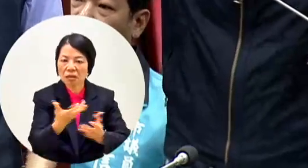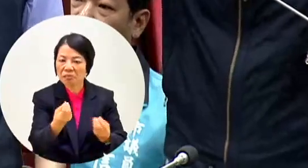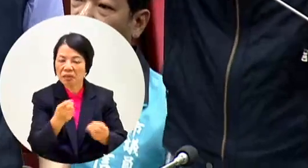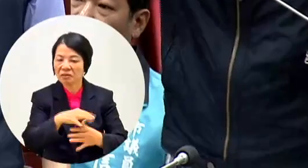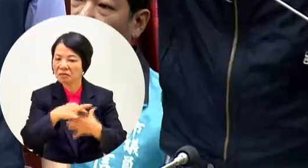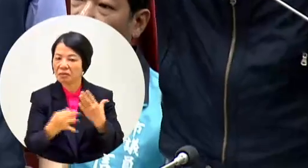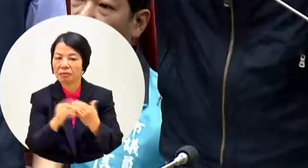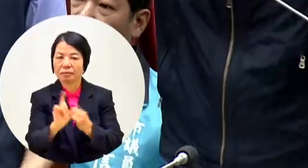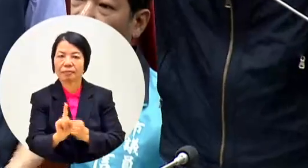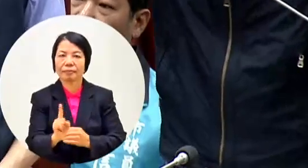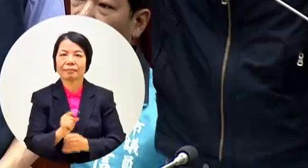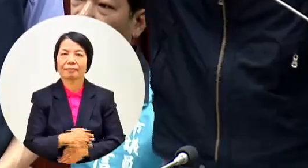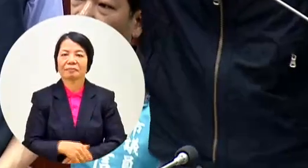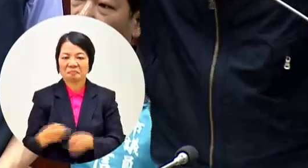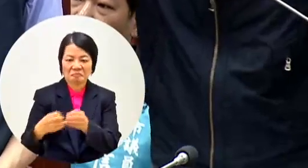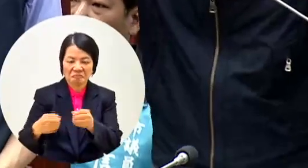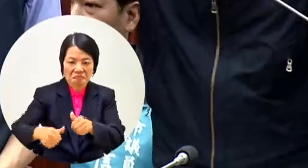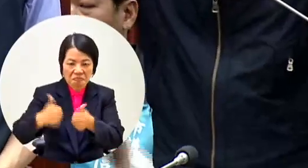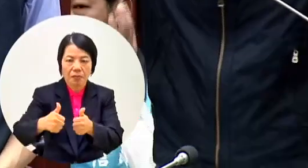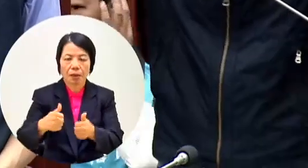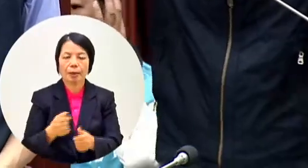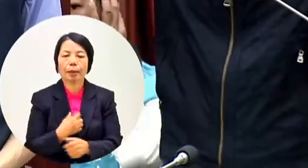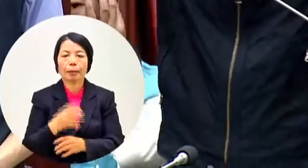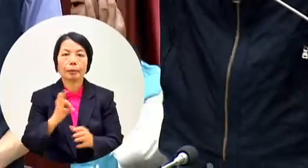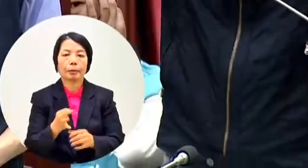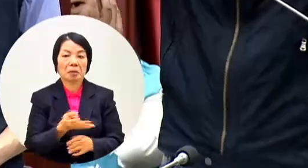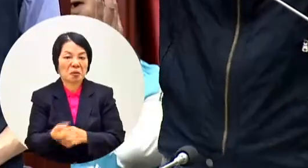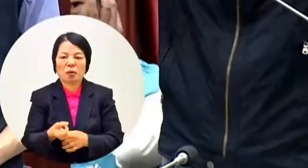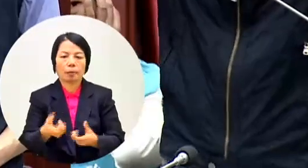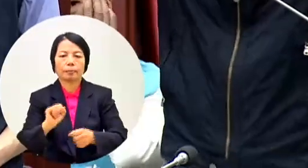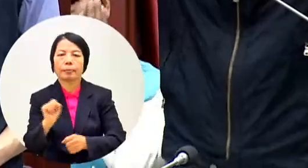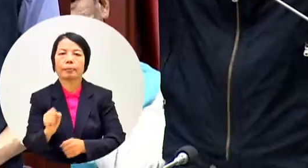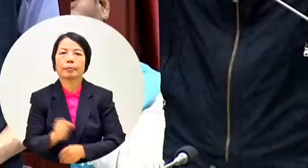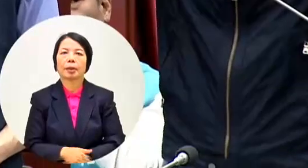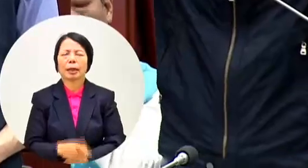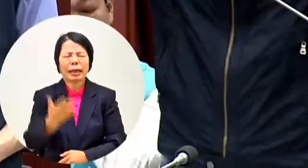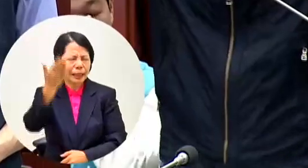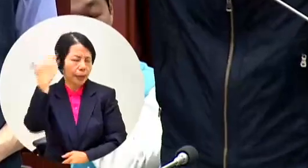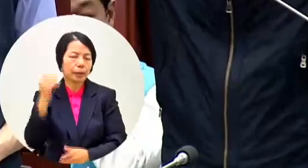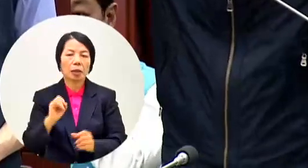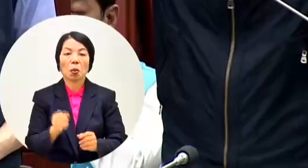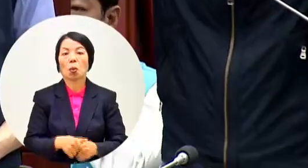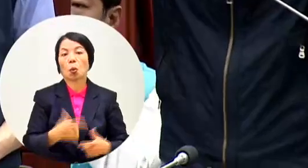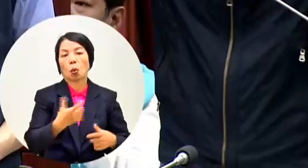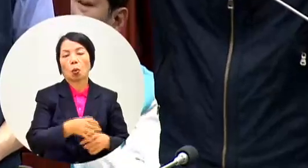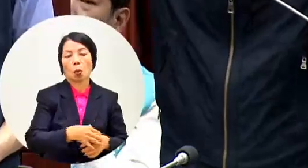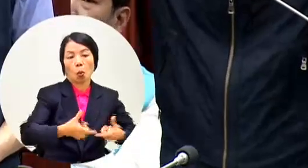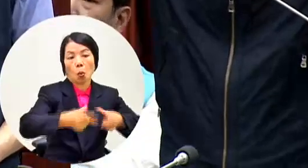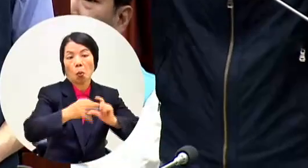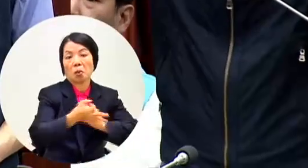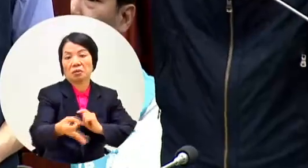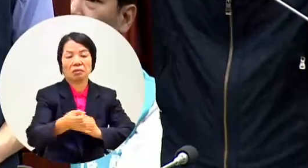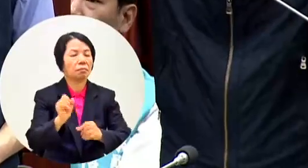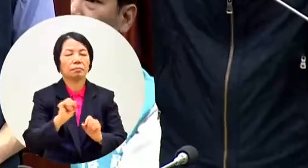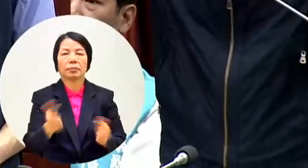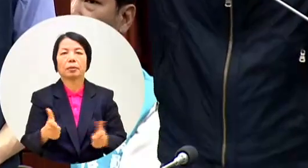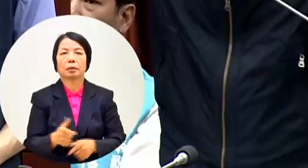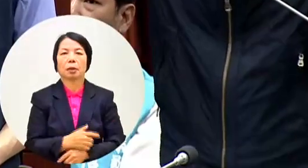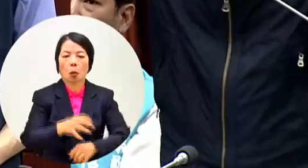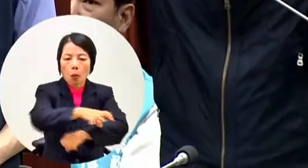回馈乡民，人无咧讲这套的，你到古早时代啊，讲有回馈精神，人无咧讲这啊，即摆是咧讲环境、社会正义、就